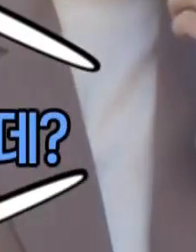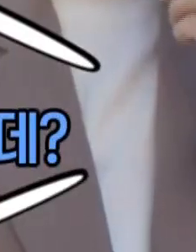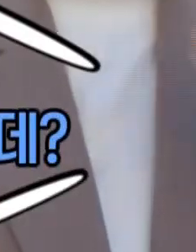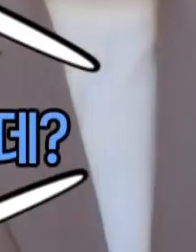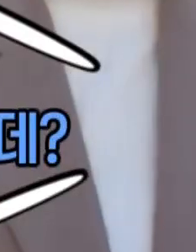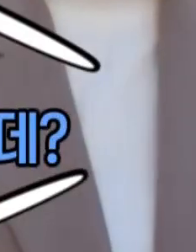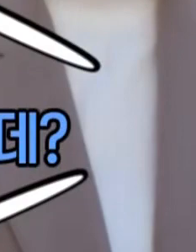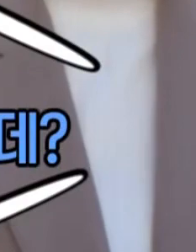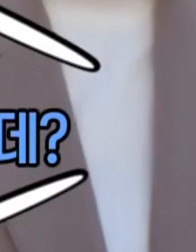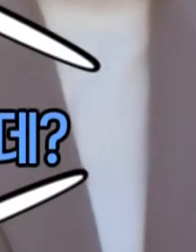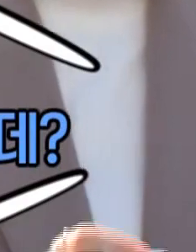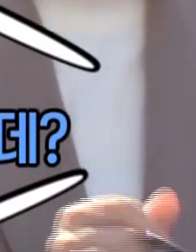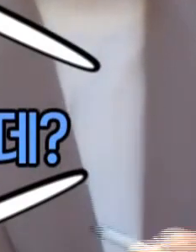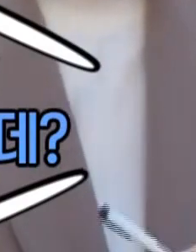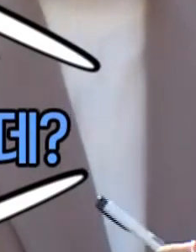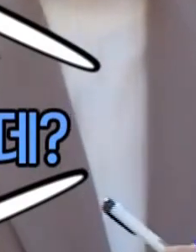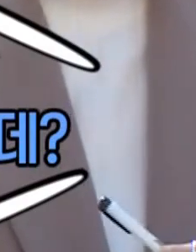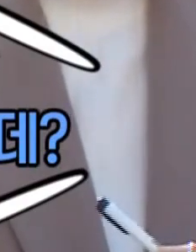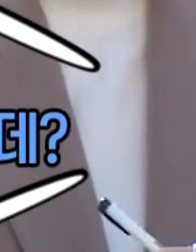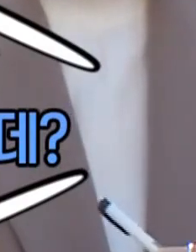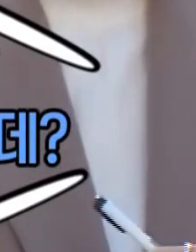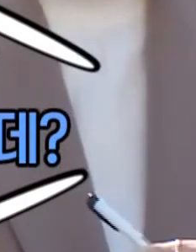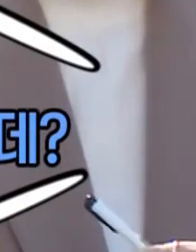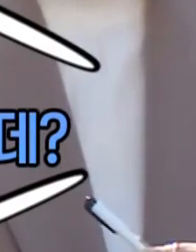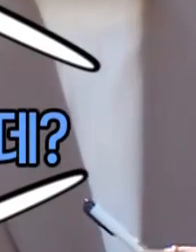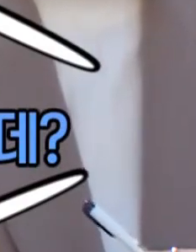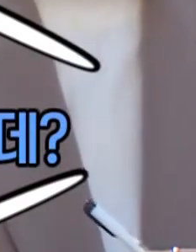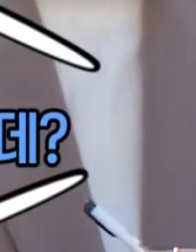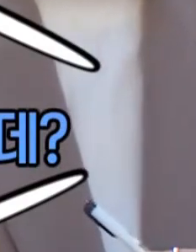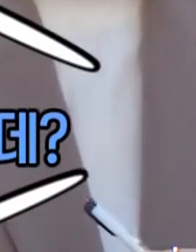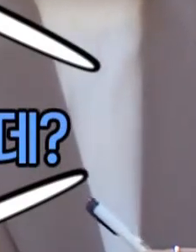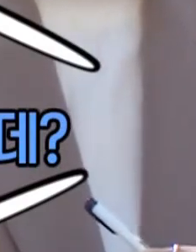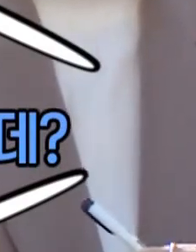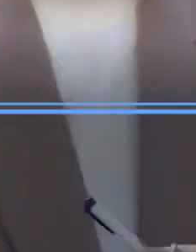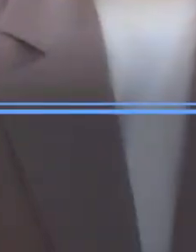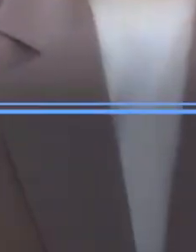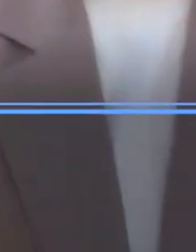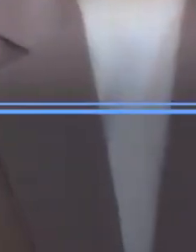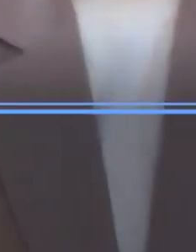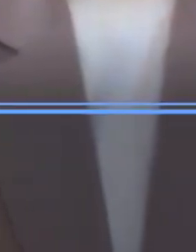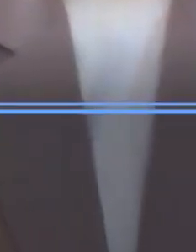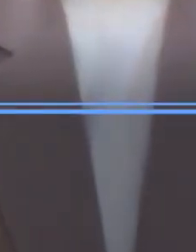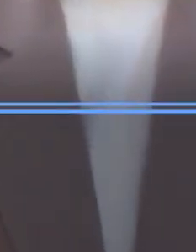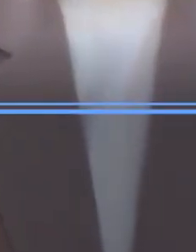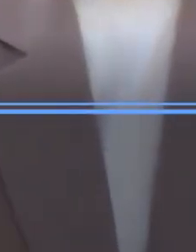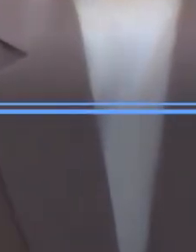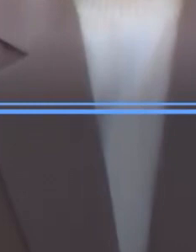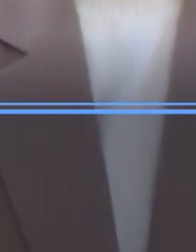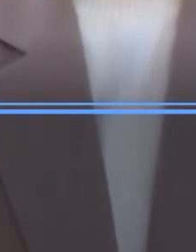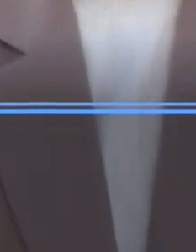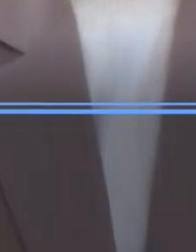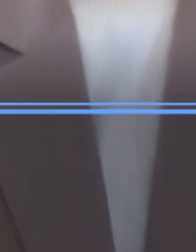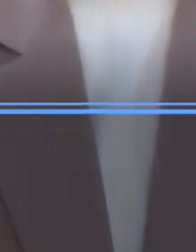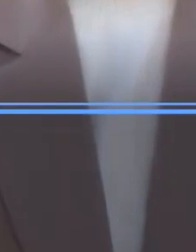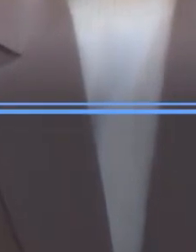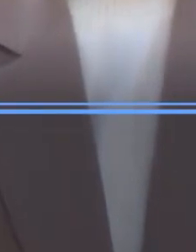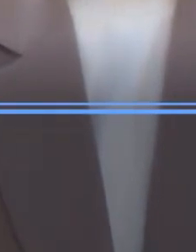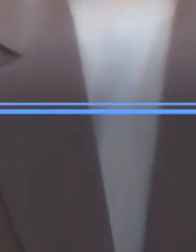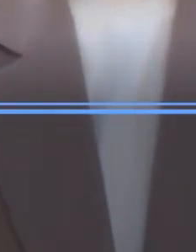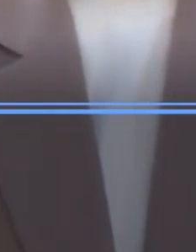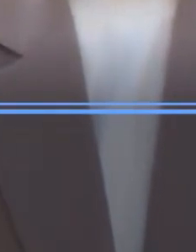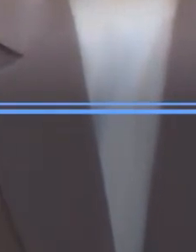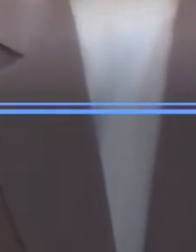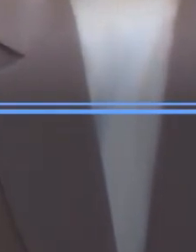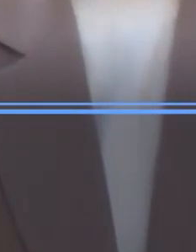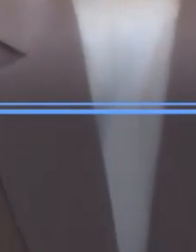님께서 15번 립 흔적이라고 어디 간 거야 변호사 라서 변환 했고요 안타까운 이거죠